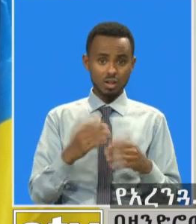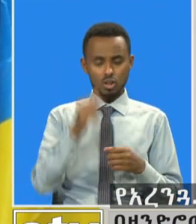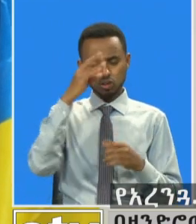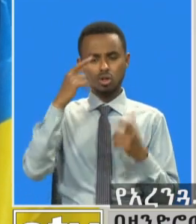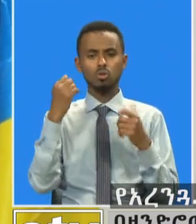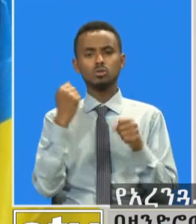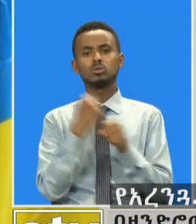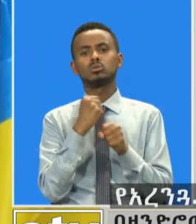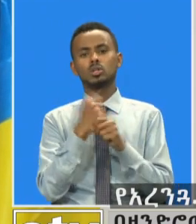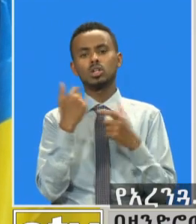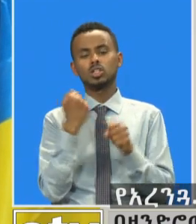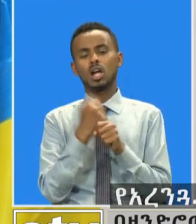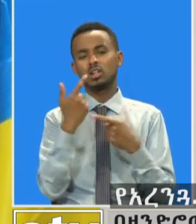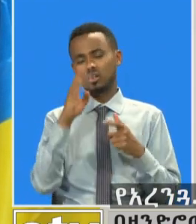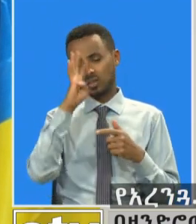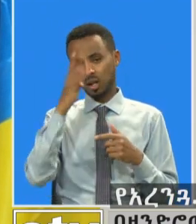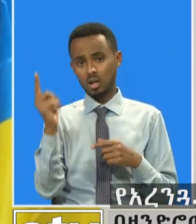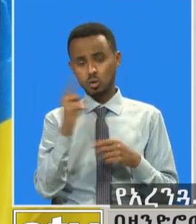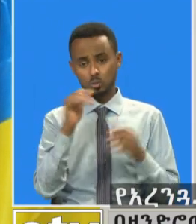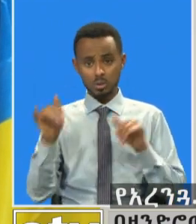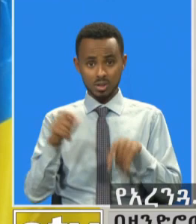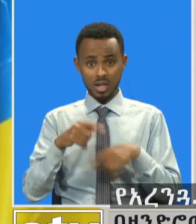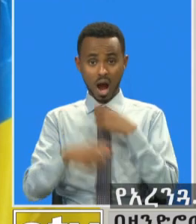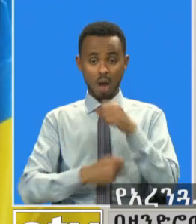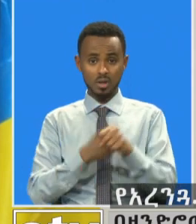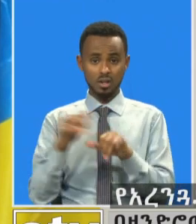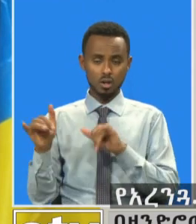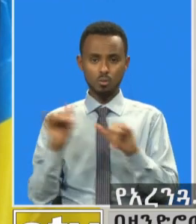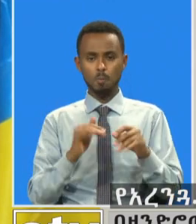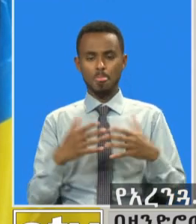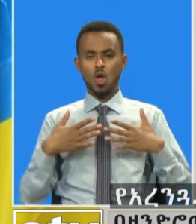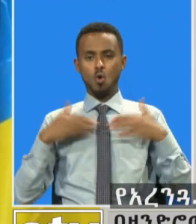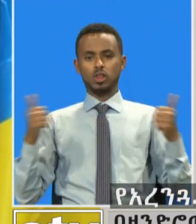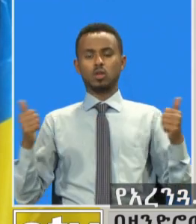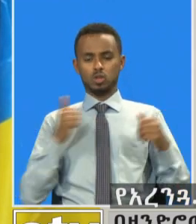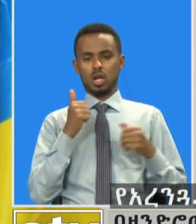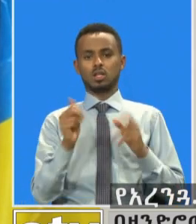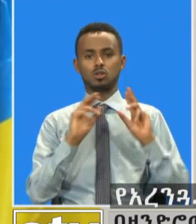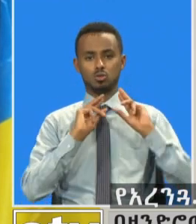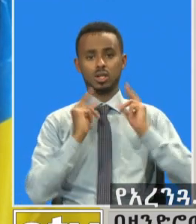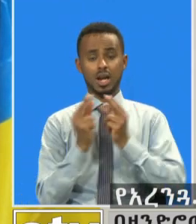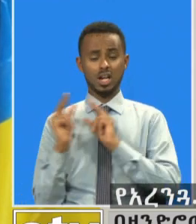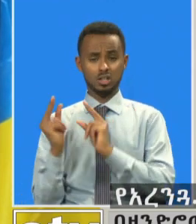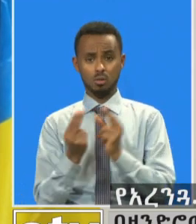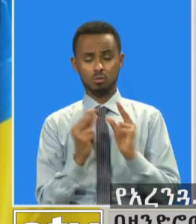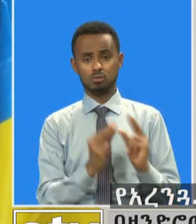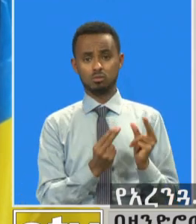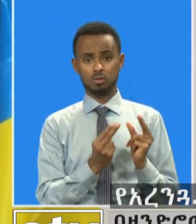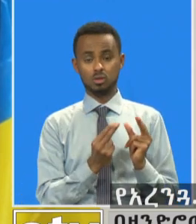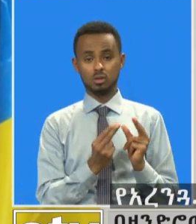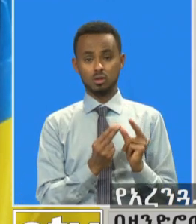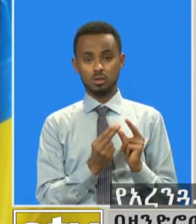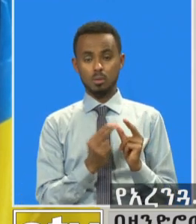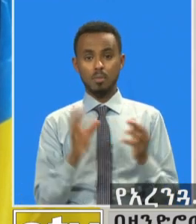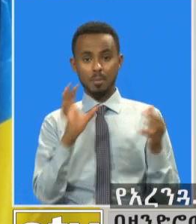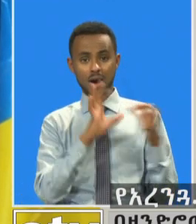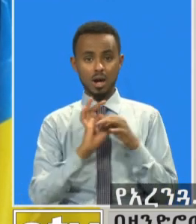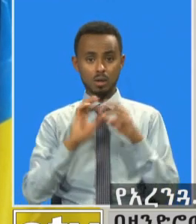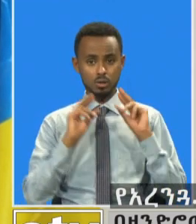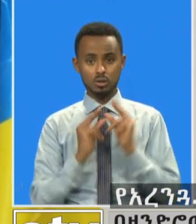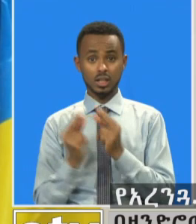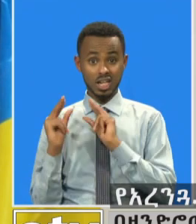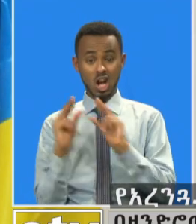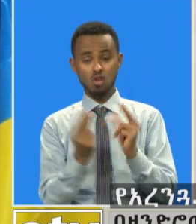እድል ይፈጠርላቸዋል። አንዳንዶቹ ደግሞ በተለይ በዘንድሮ ዓመት ወጣቶች ራሳቸው ተደራጅቶ በማህበር